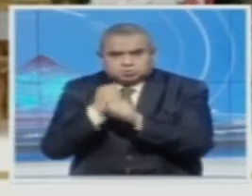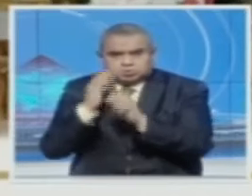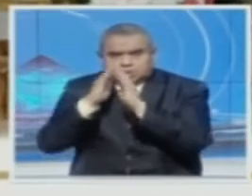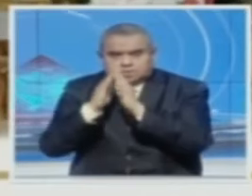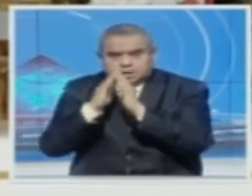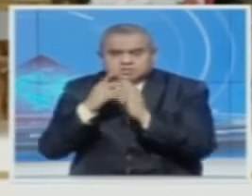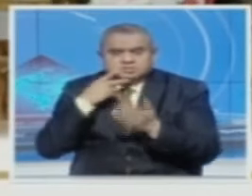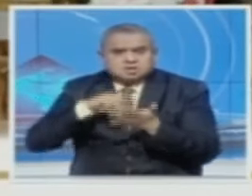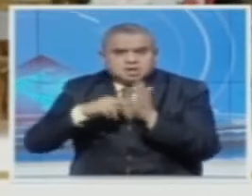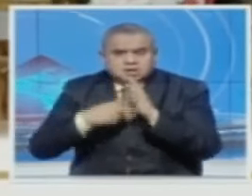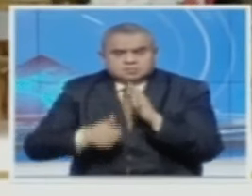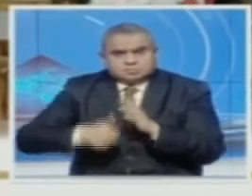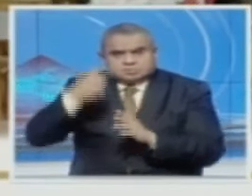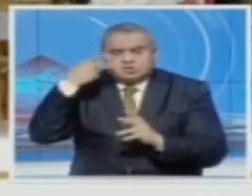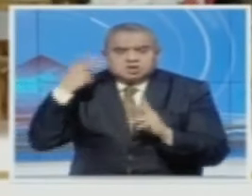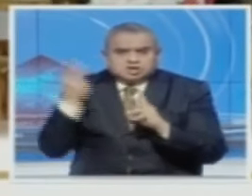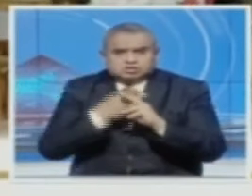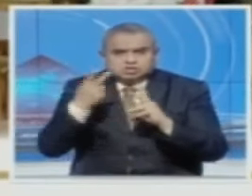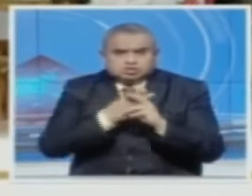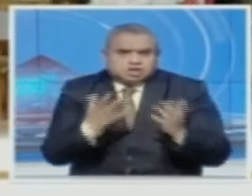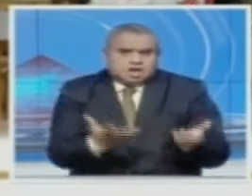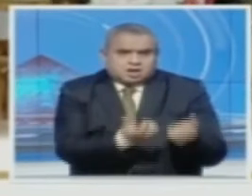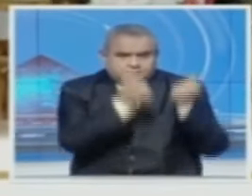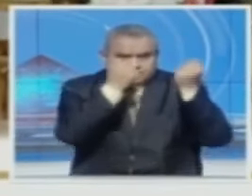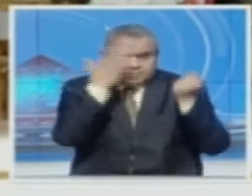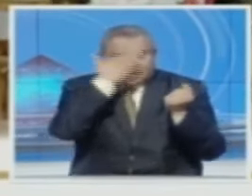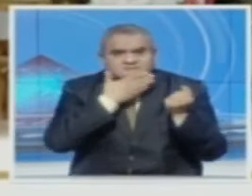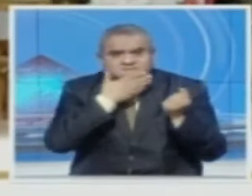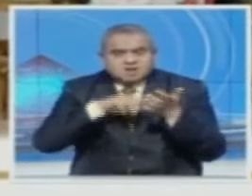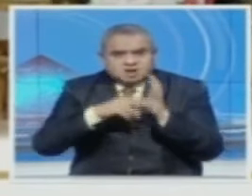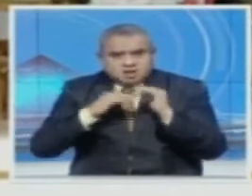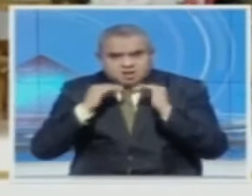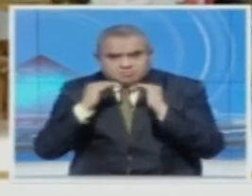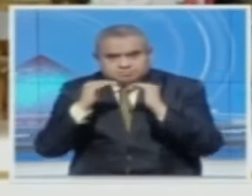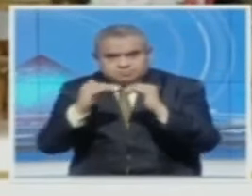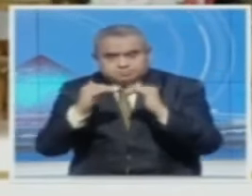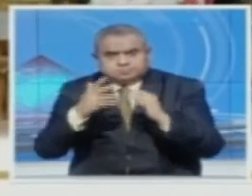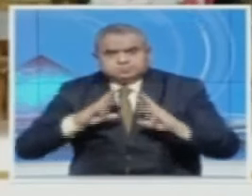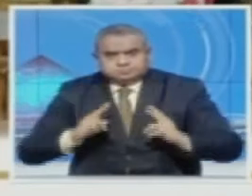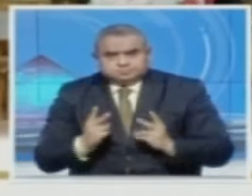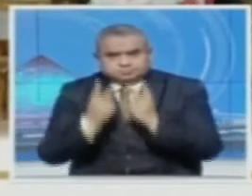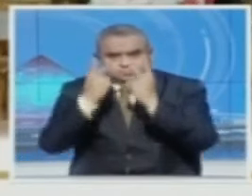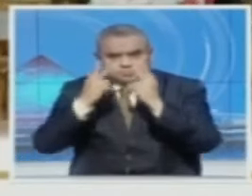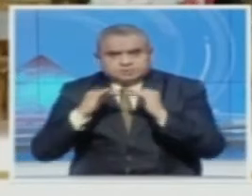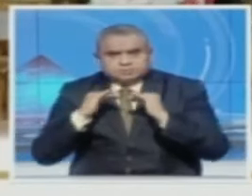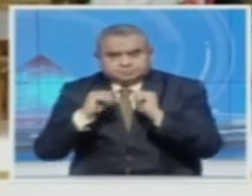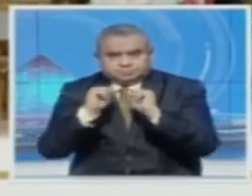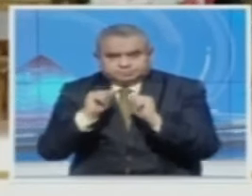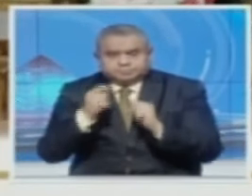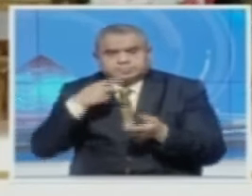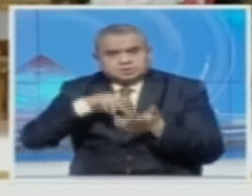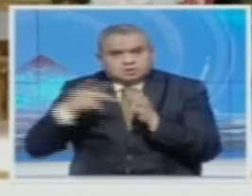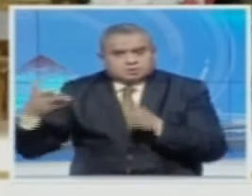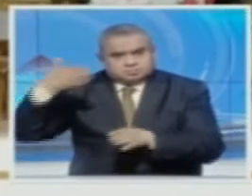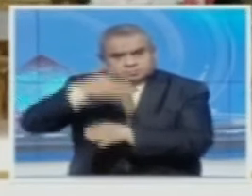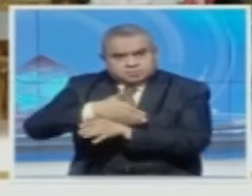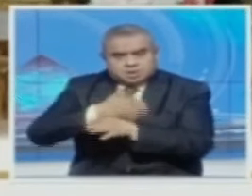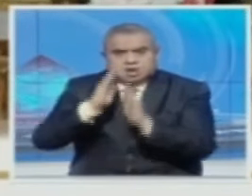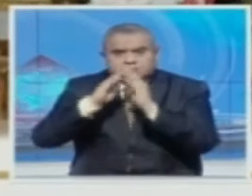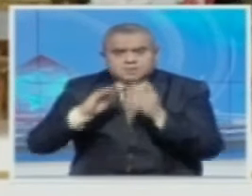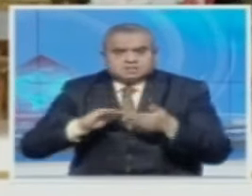لتلبية تطلعات الشعوب الأفريقية نحو الاستقرار والتنمية والازدهار ومساهمتها الفعالة في